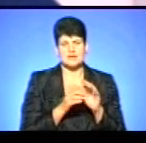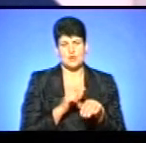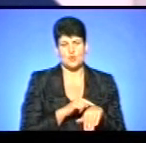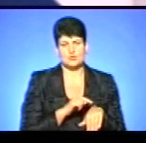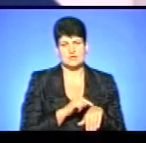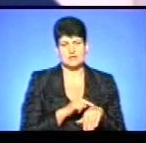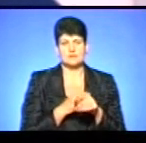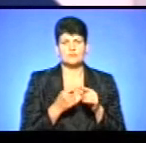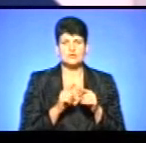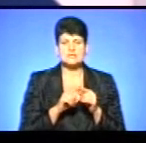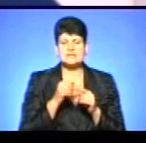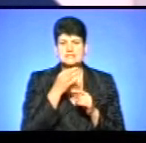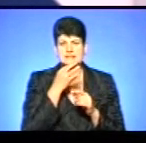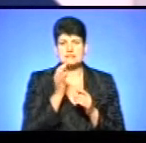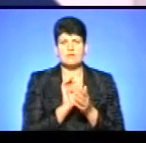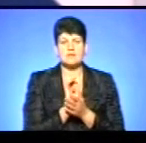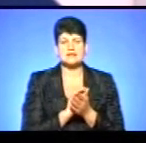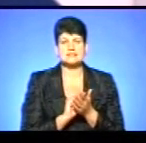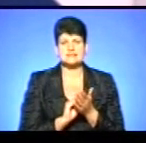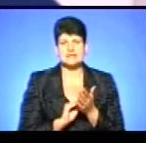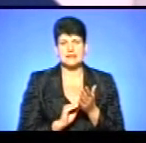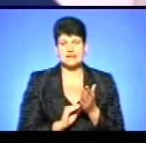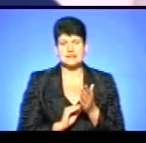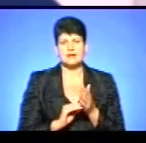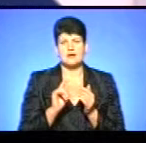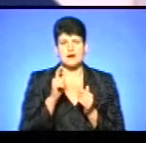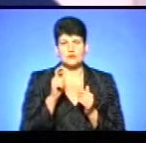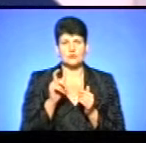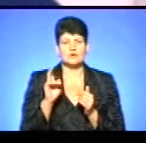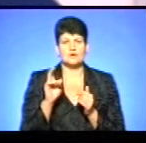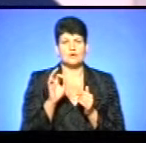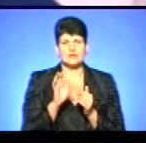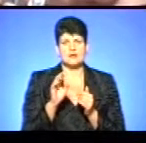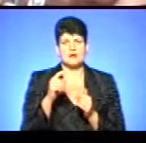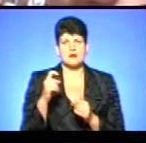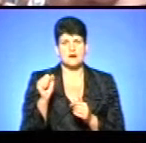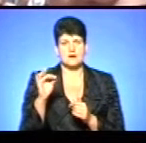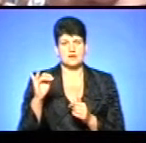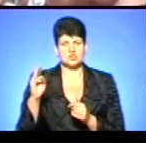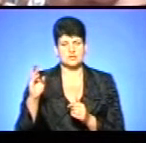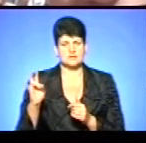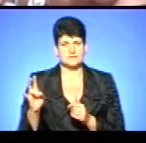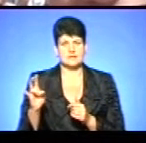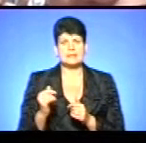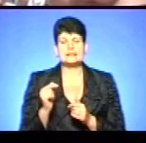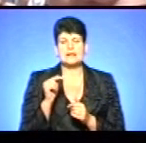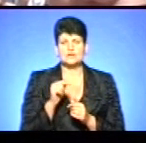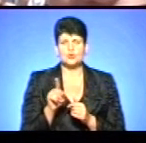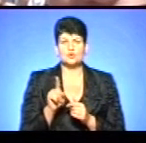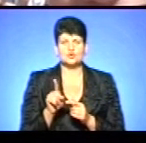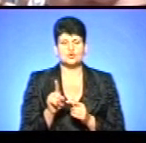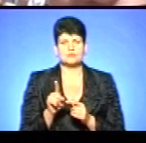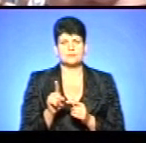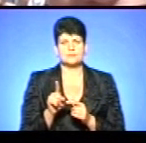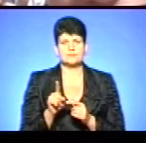розповів прес-секретар Тернопільсько-зборівської архієпархії Греко-католицької церкви отець Олег Харишин. Для того, щоб налаштувати